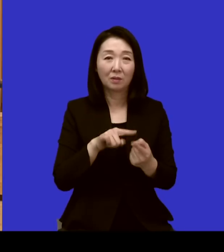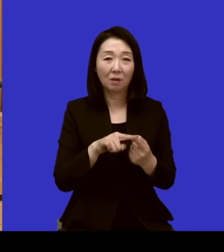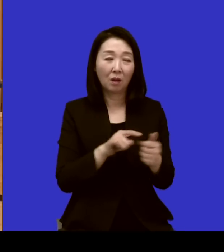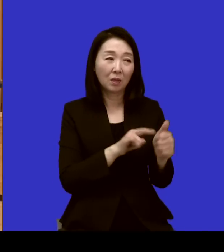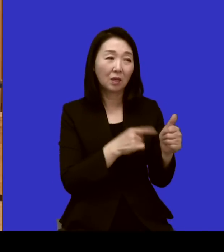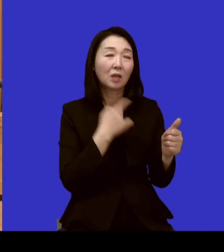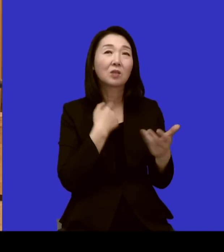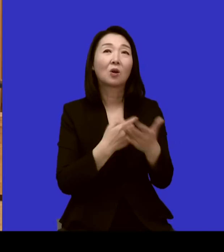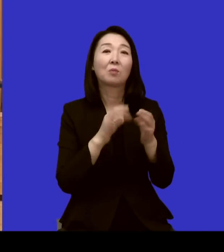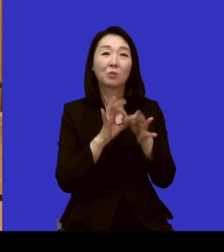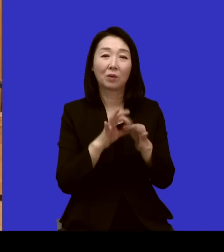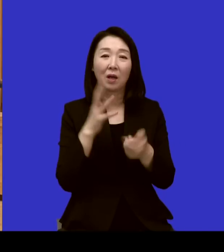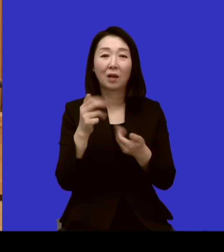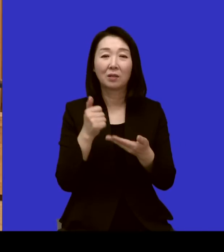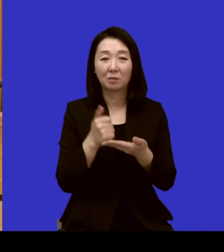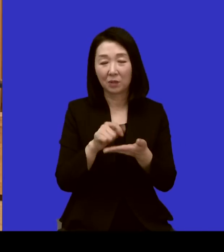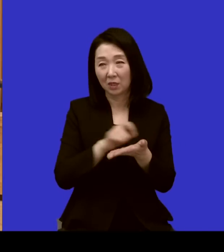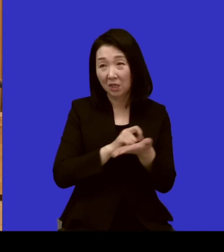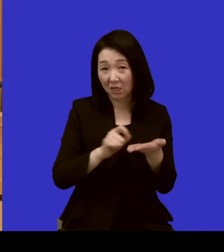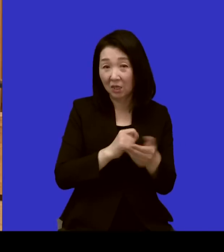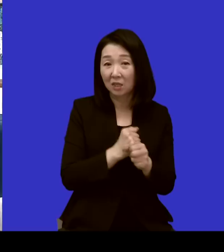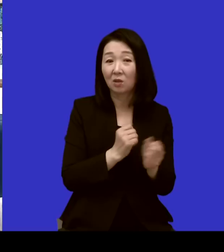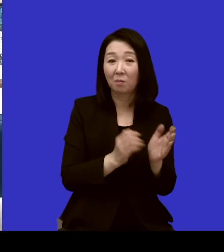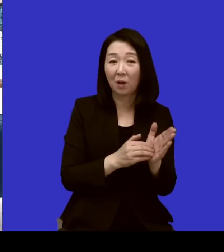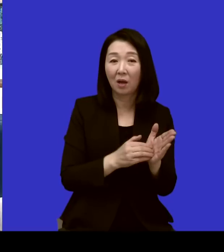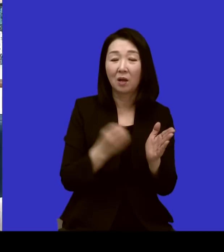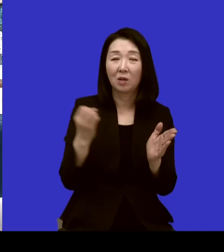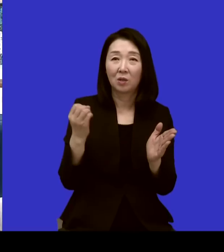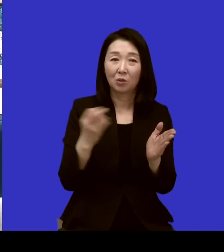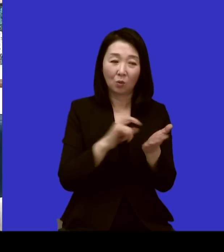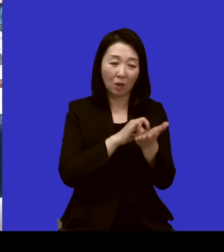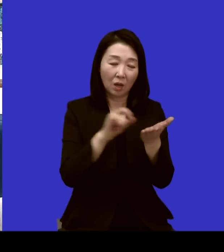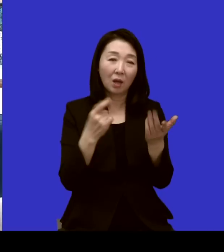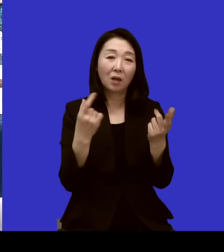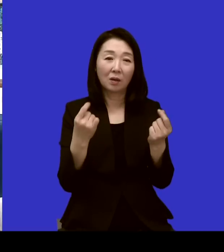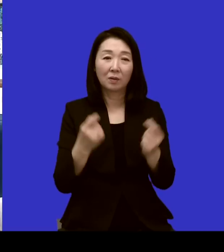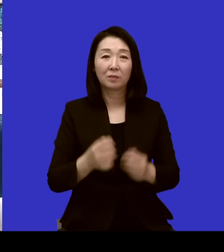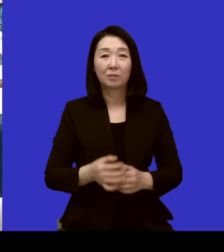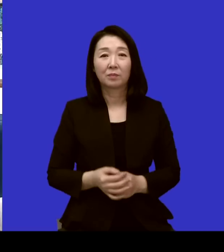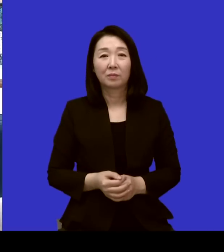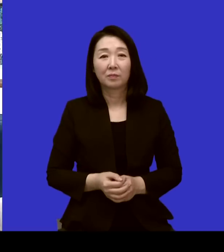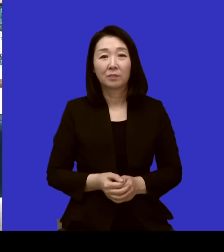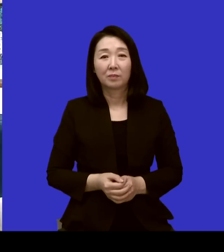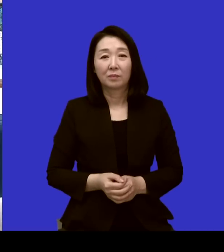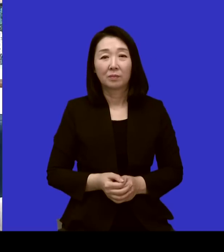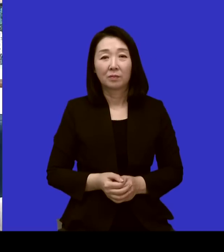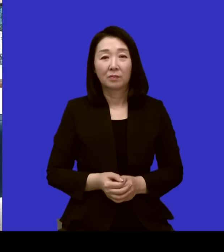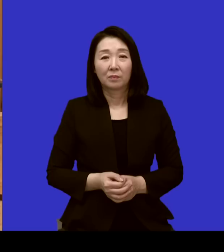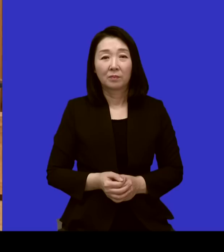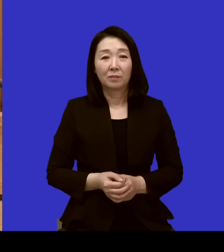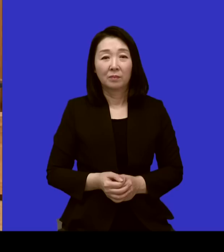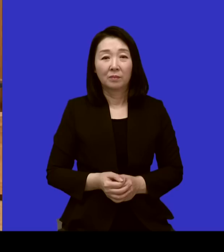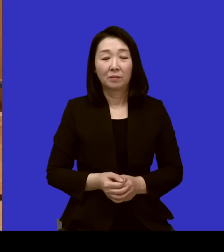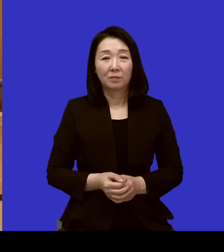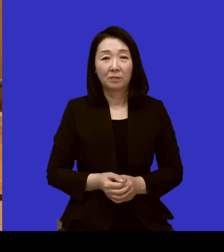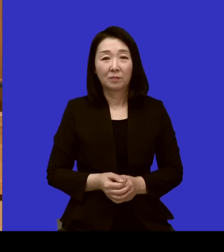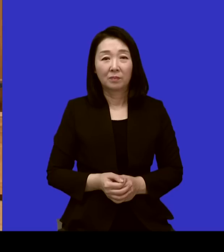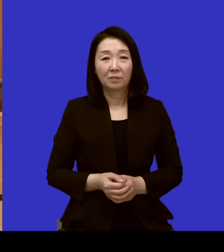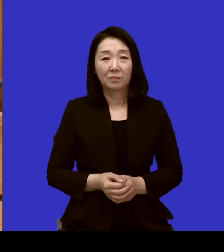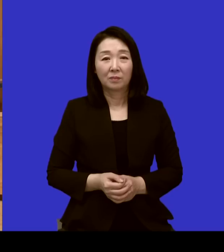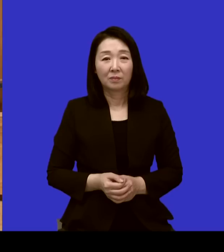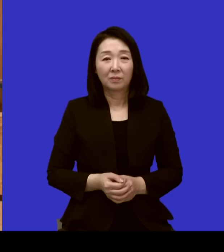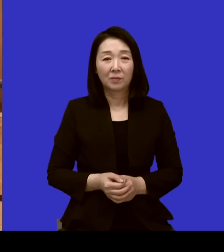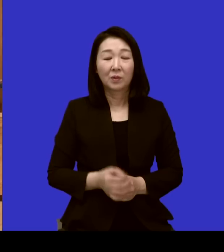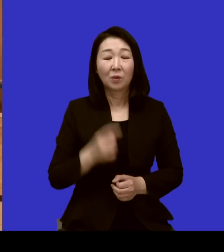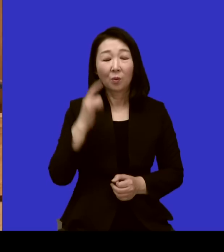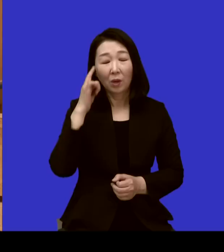작가님 경험을 통해서 하나님께서 글을 쓰게 하셨고 펜을 들게 하신 것이 아닌가 하는 생각이 들어요. 사실 얼마나 많은 부분이